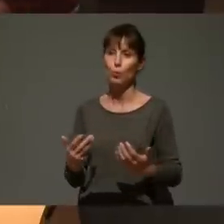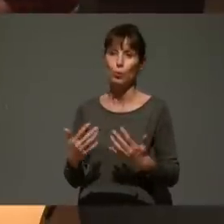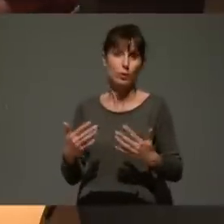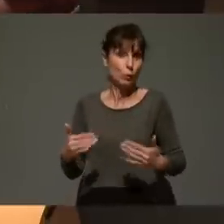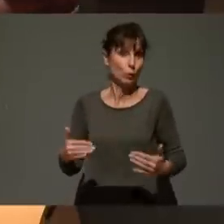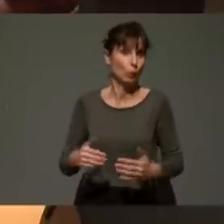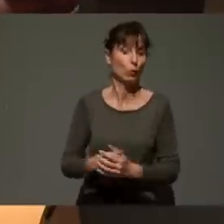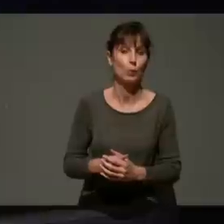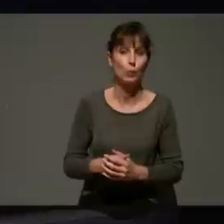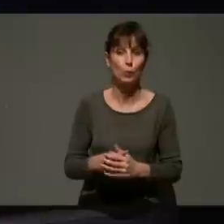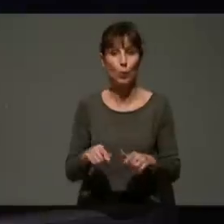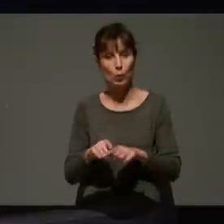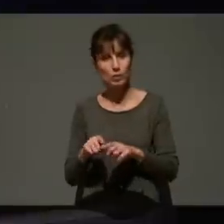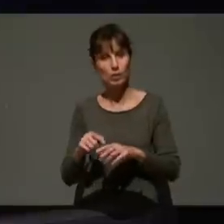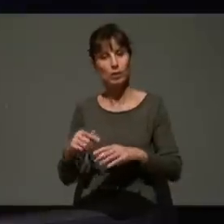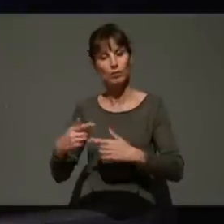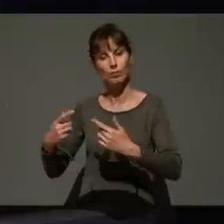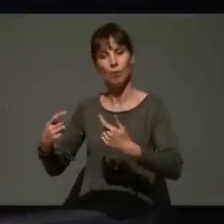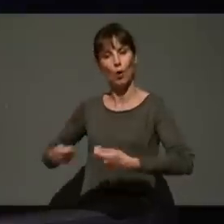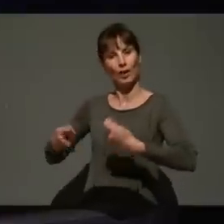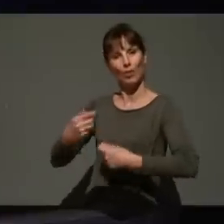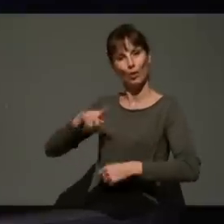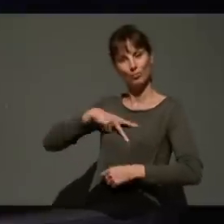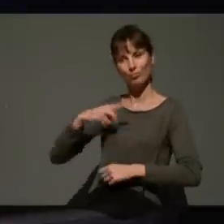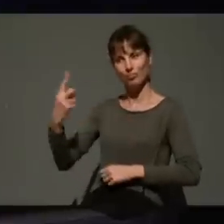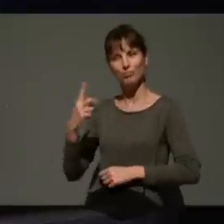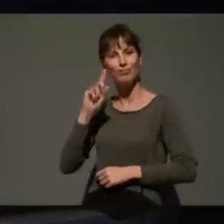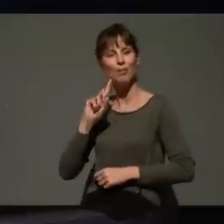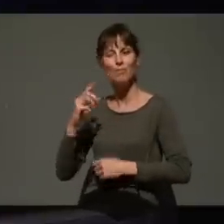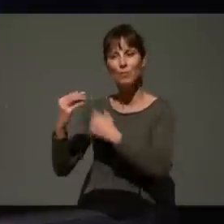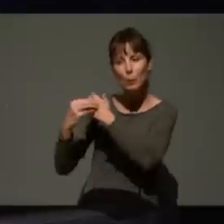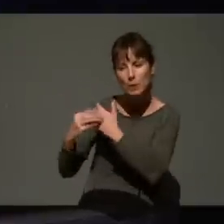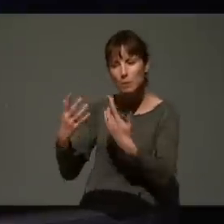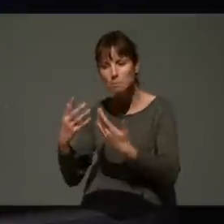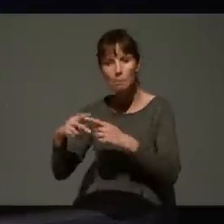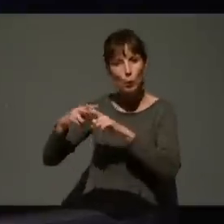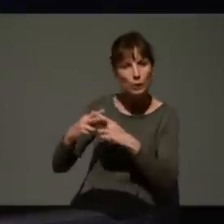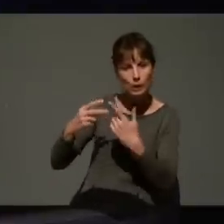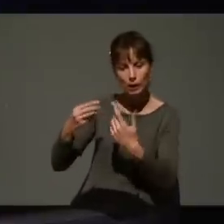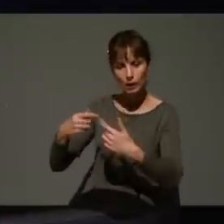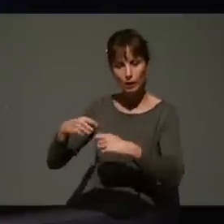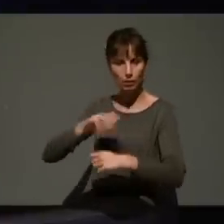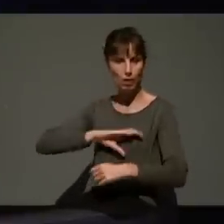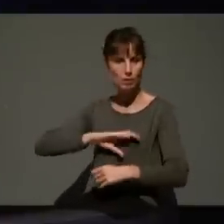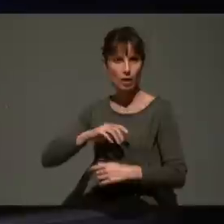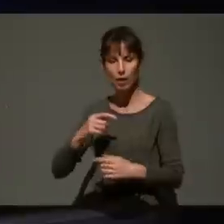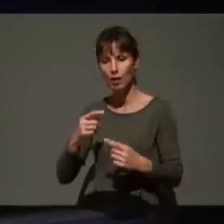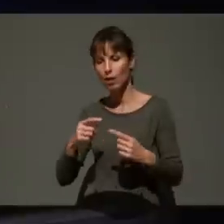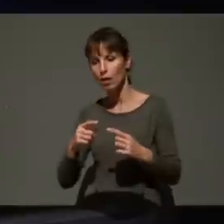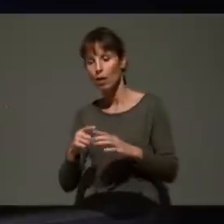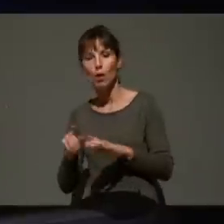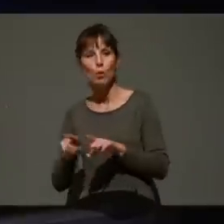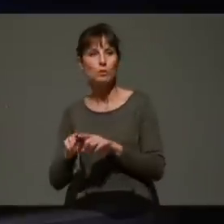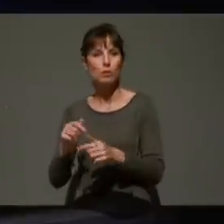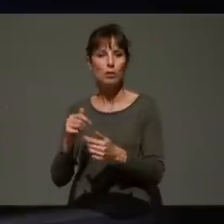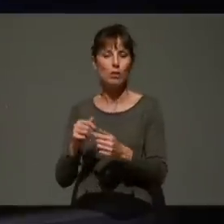Et puis voilà, après avec la coach on utilise d'autres outils pour juger un petit peu de l'état physique en fin de cycle et avant d'aborder